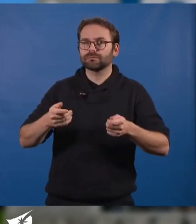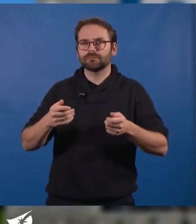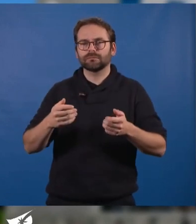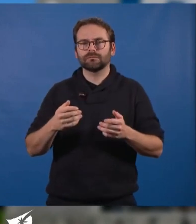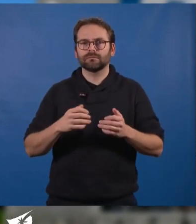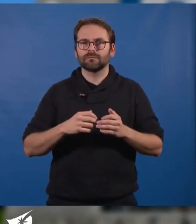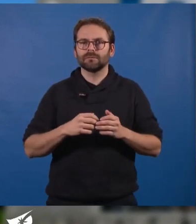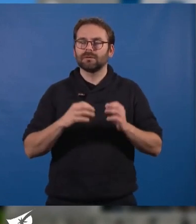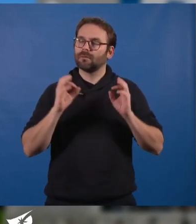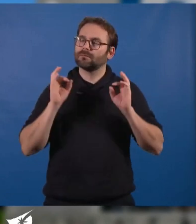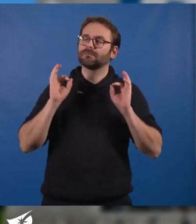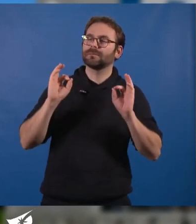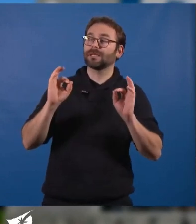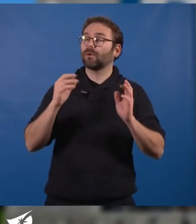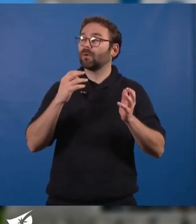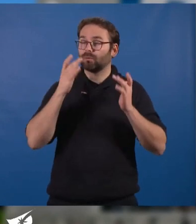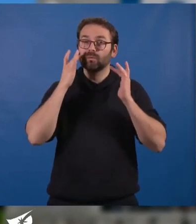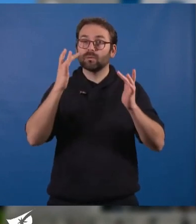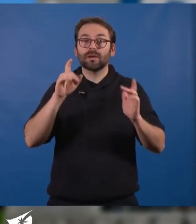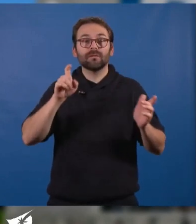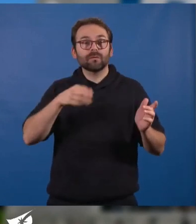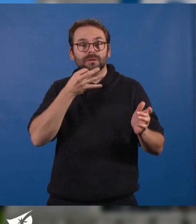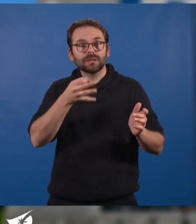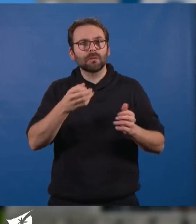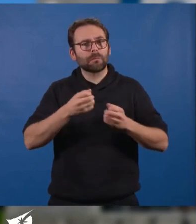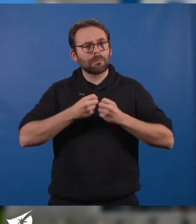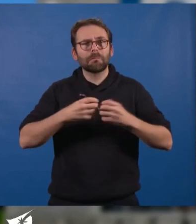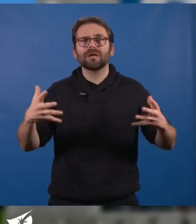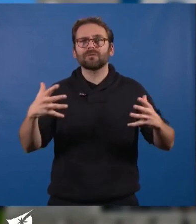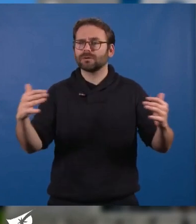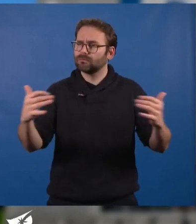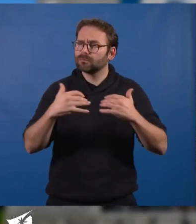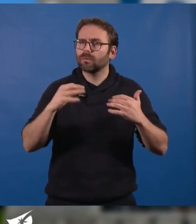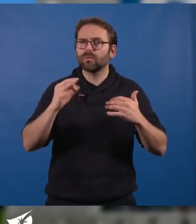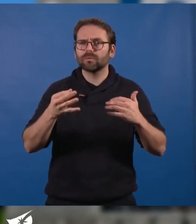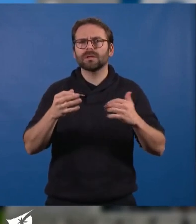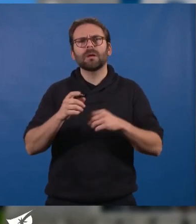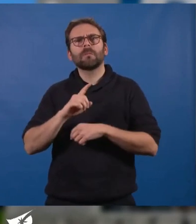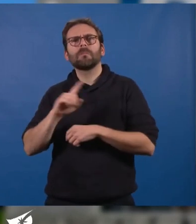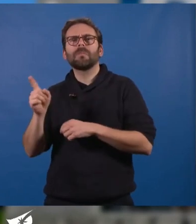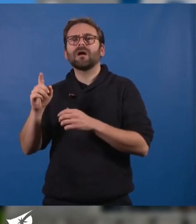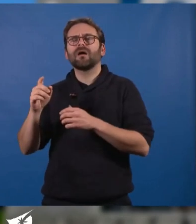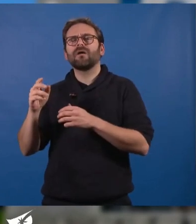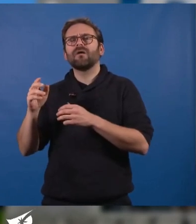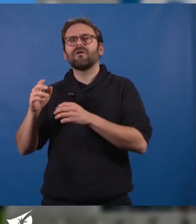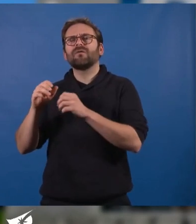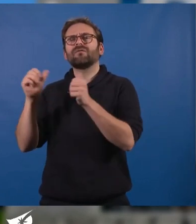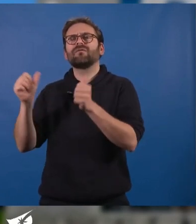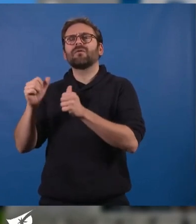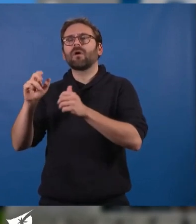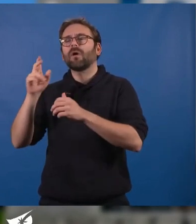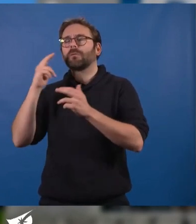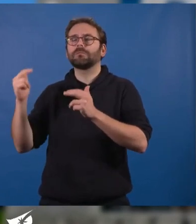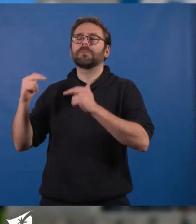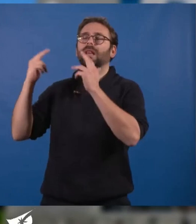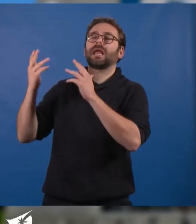culturelle, et je suis pour qu'elle soit destinée au plus grand nombre. Pas que nous définissions des formes d'excellence. Moi je suis